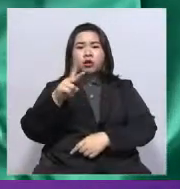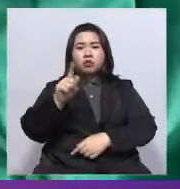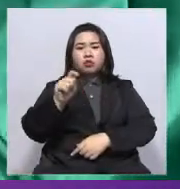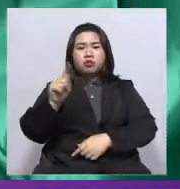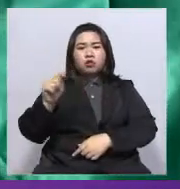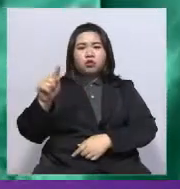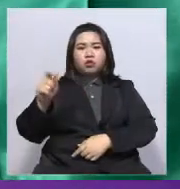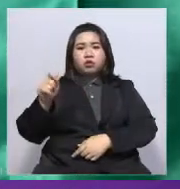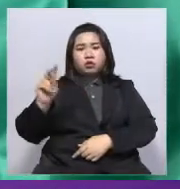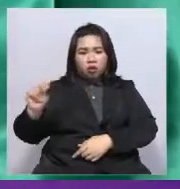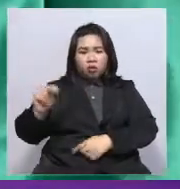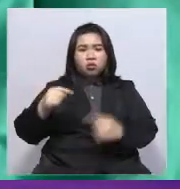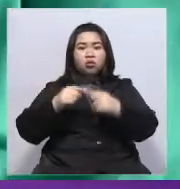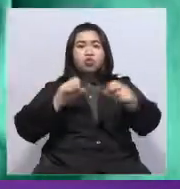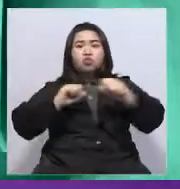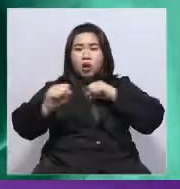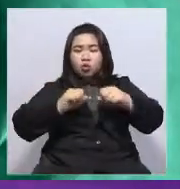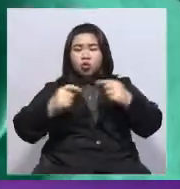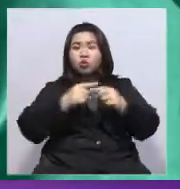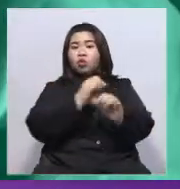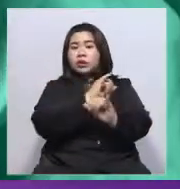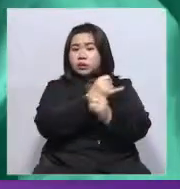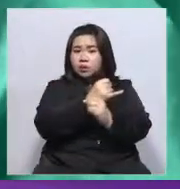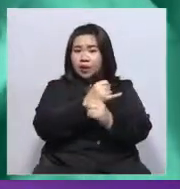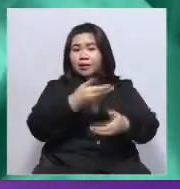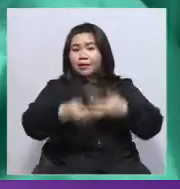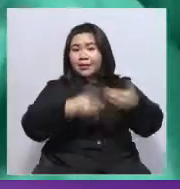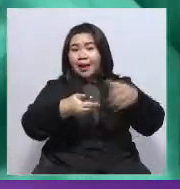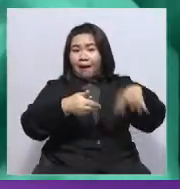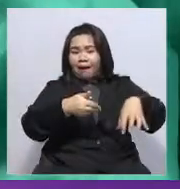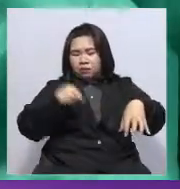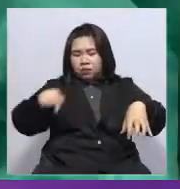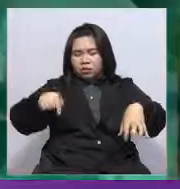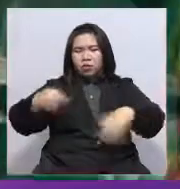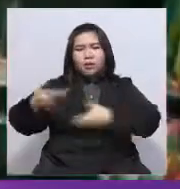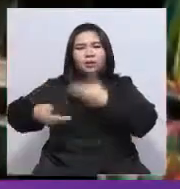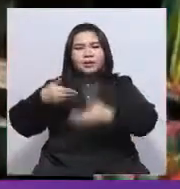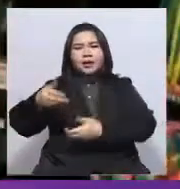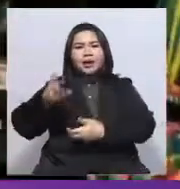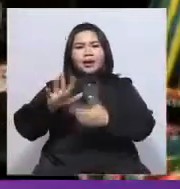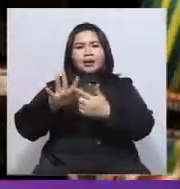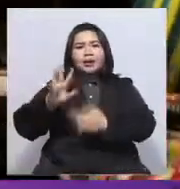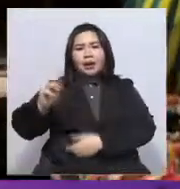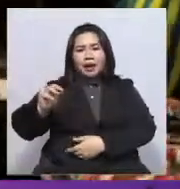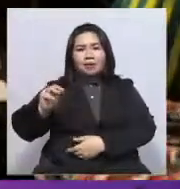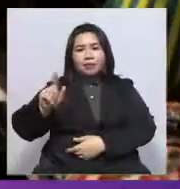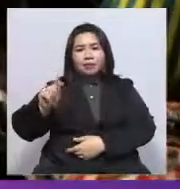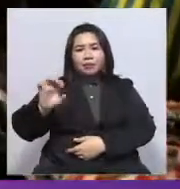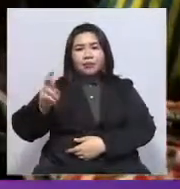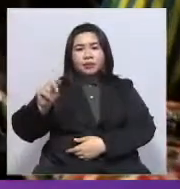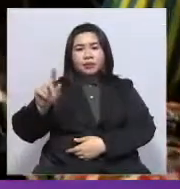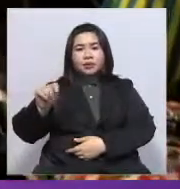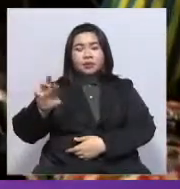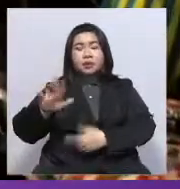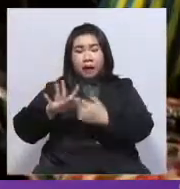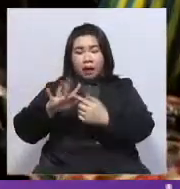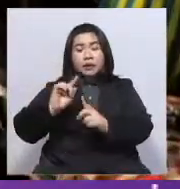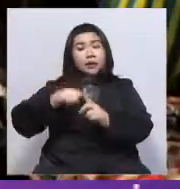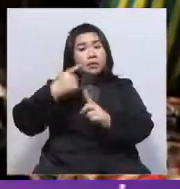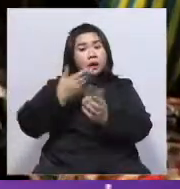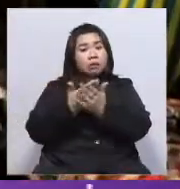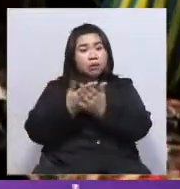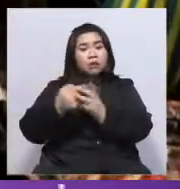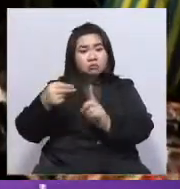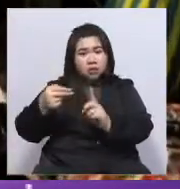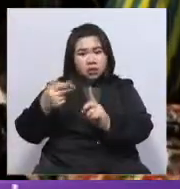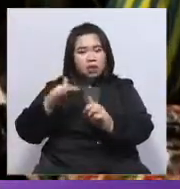กลุ่มตลาดนัดสำหรับวัยรุ่นเช่นจตุจักรและตลาดนัดเรียบด่วนรามอินทราเริ่มสร้างรายได้หลักหมื่นต่อเดือนและทำ